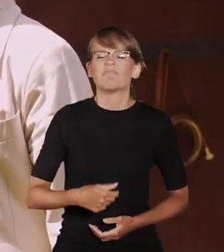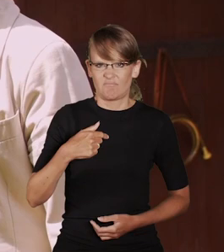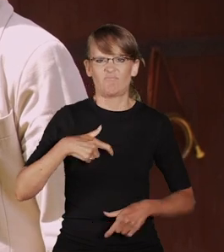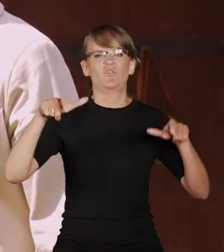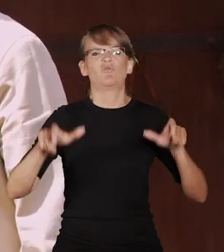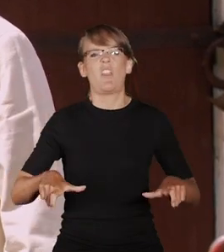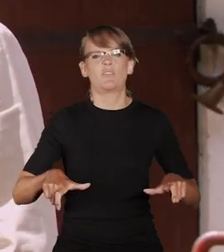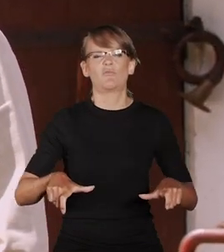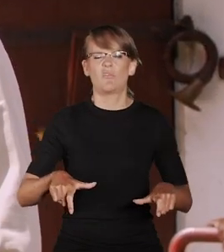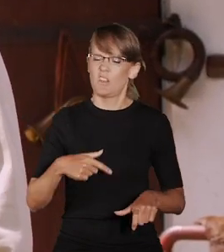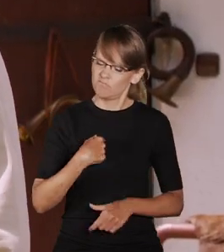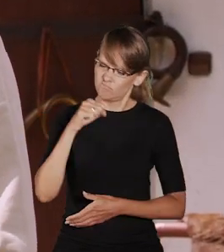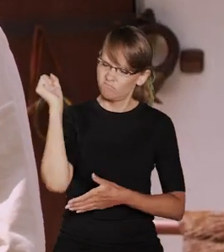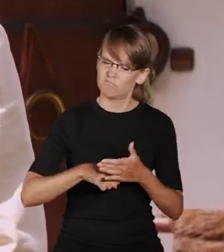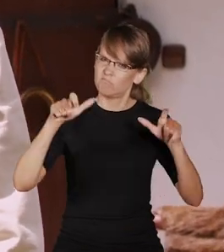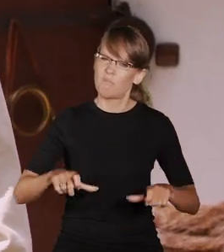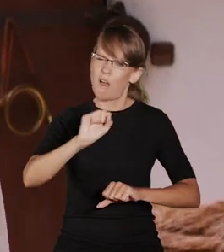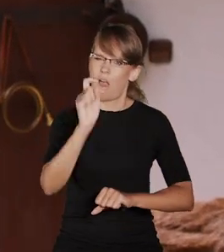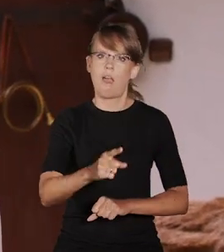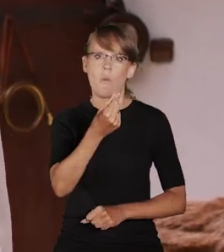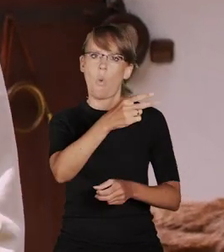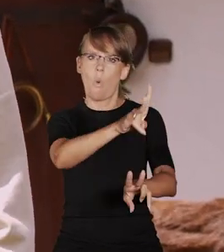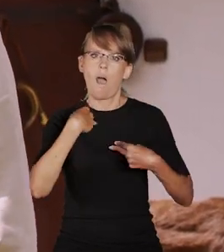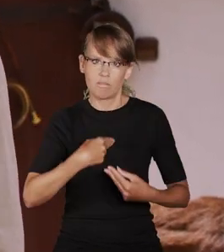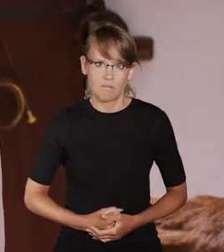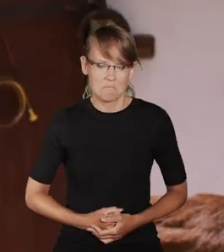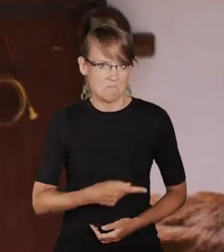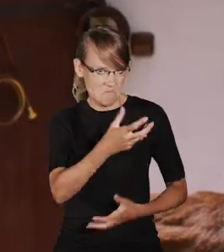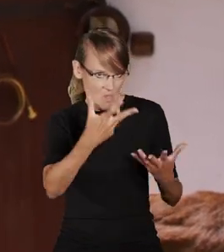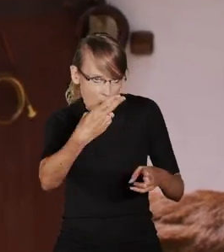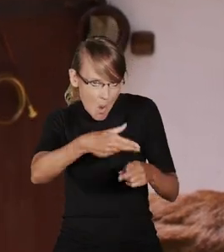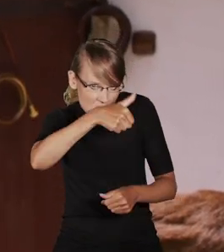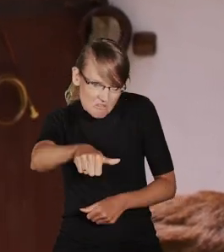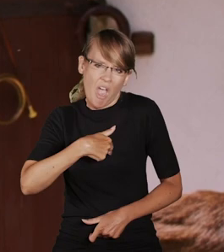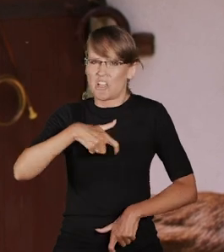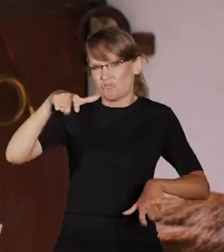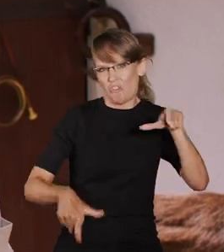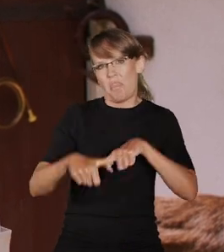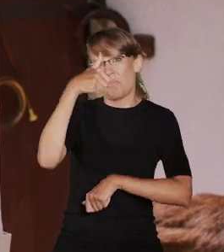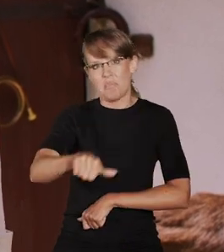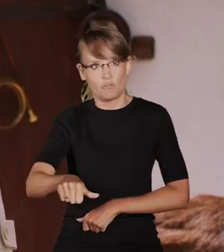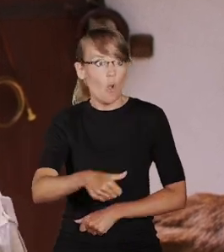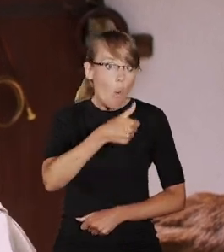Wynoś się. Słucham. Chora. I nie przyjmuje. A to nie przyjmuj.